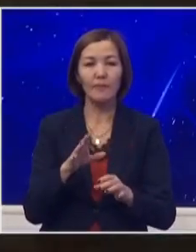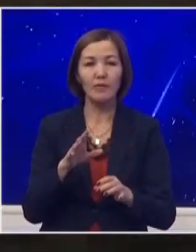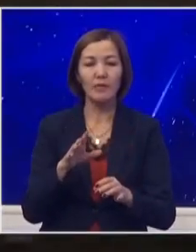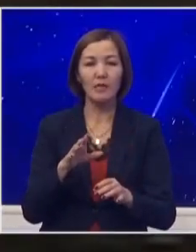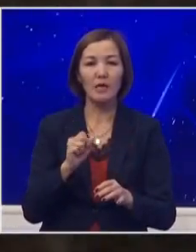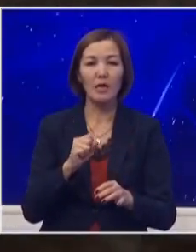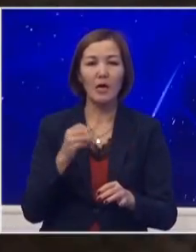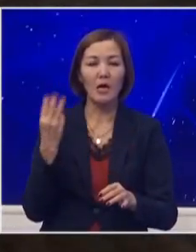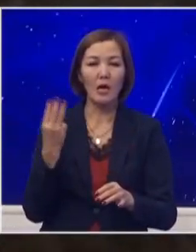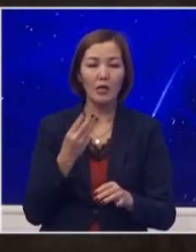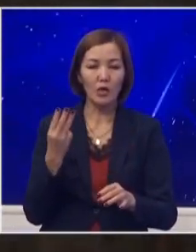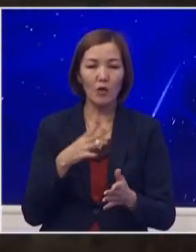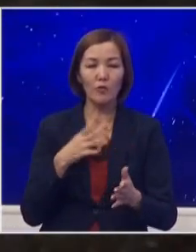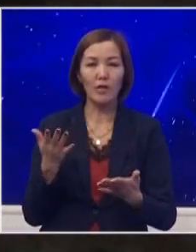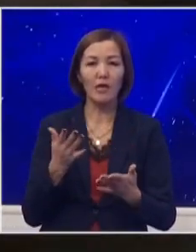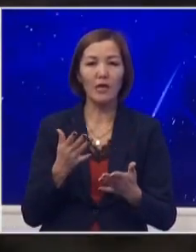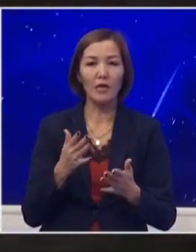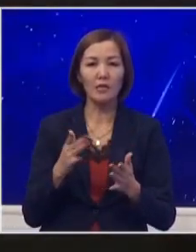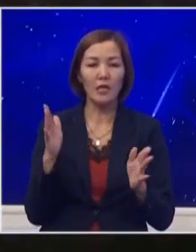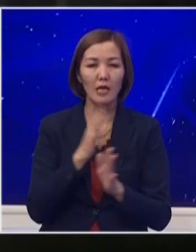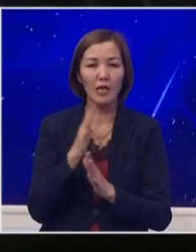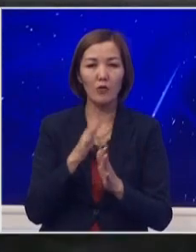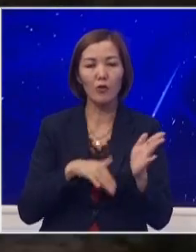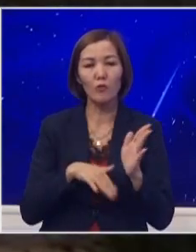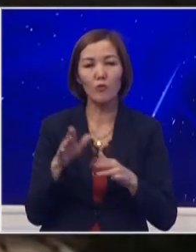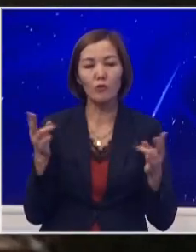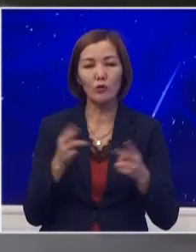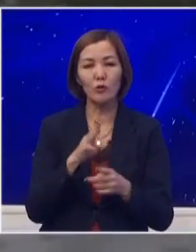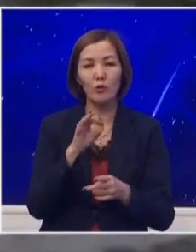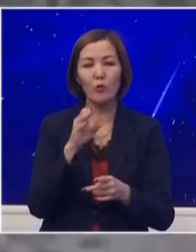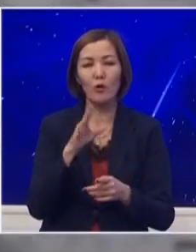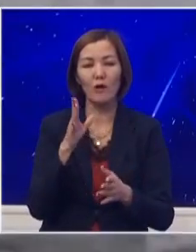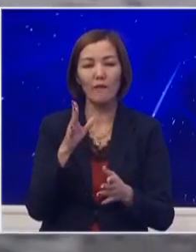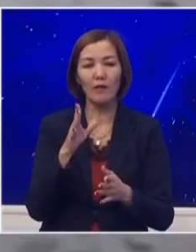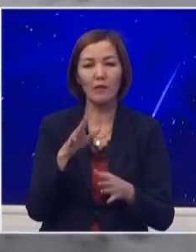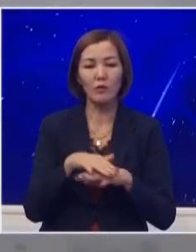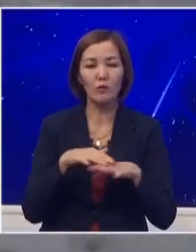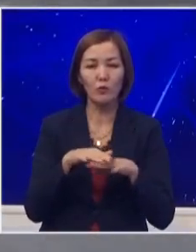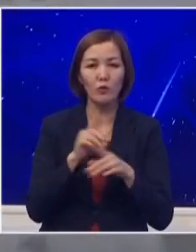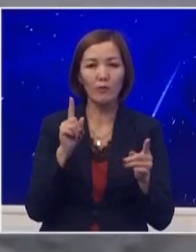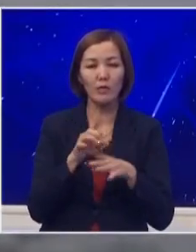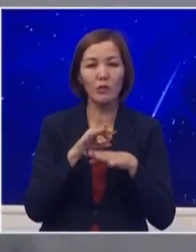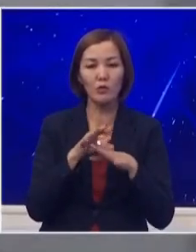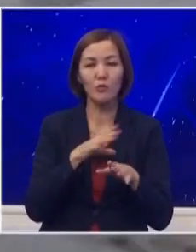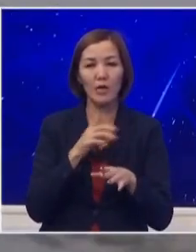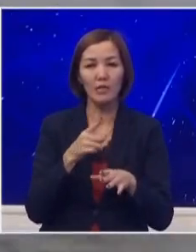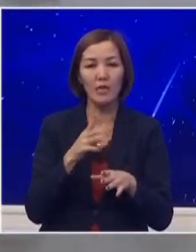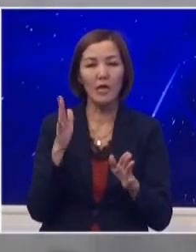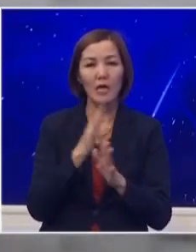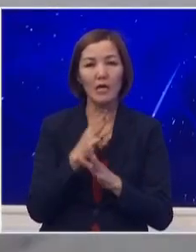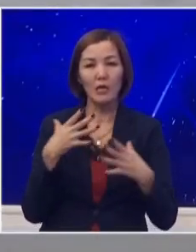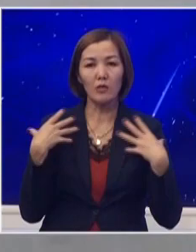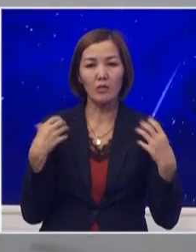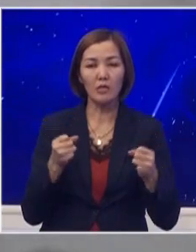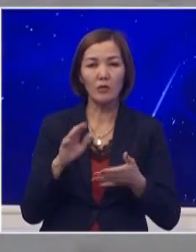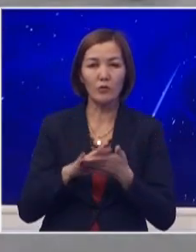Атыраудың экологиялық ахуалын жақсартып көгалдандыру керек. Бұл туралы Қасым Жомарт Тоқаев өңір тұрғындарымен кездесуде айтты. Экология халықтың денсаулығы